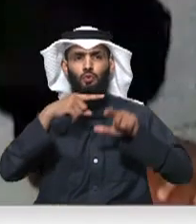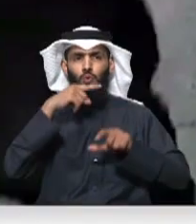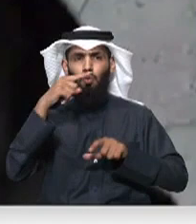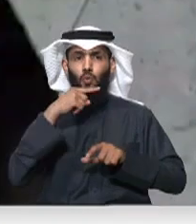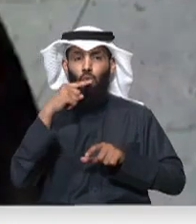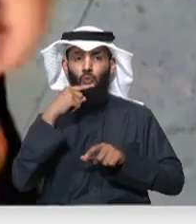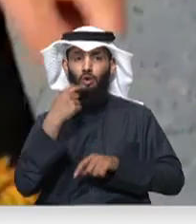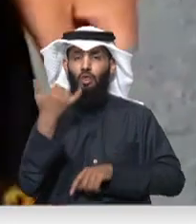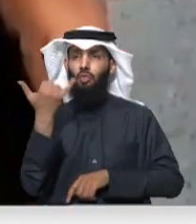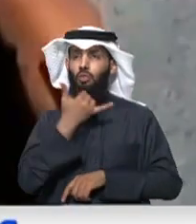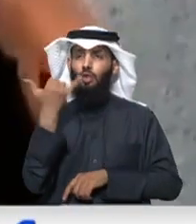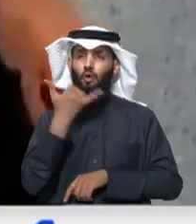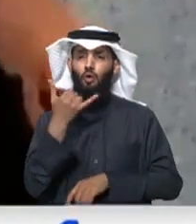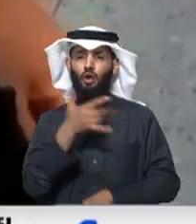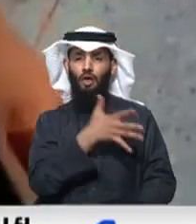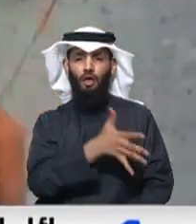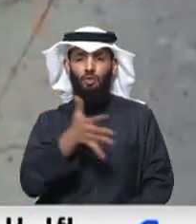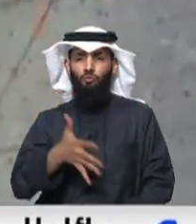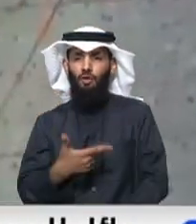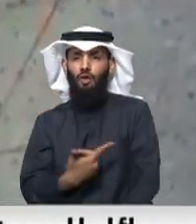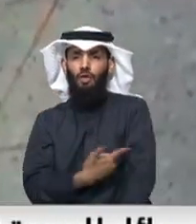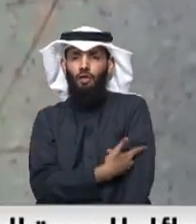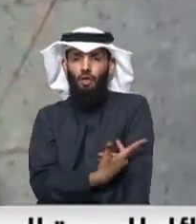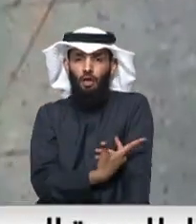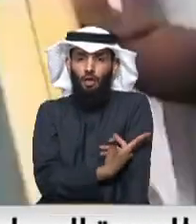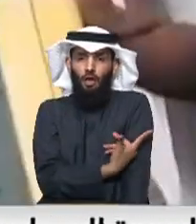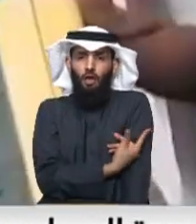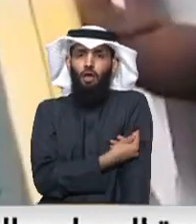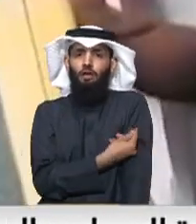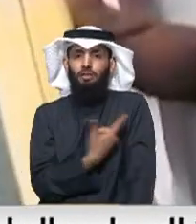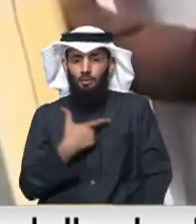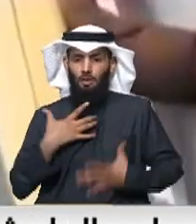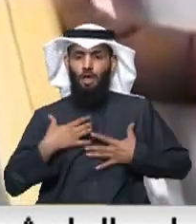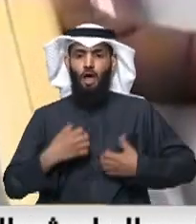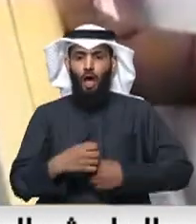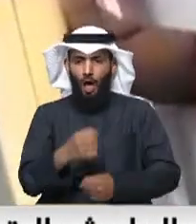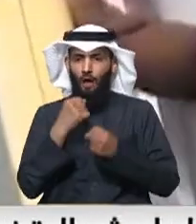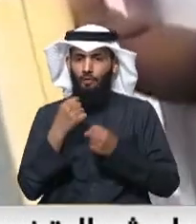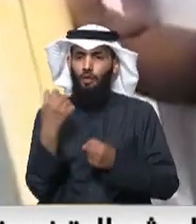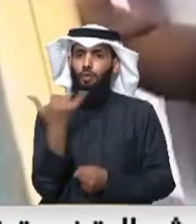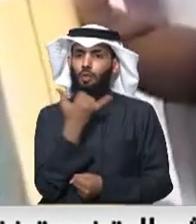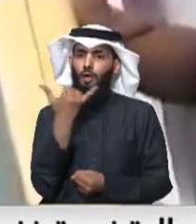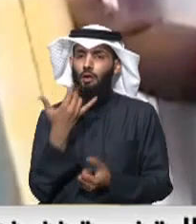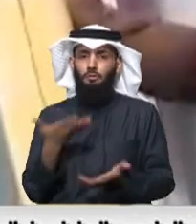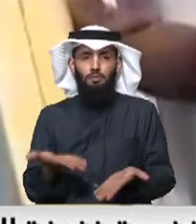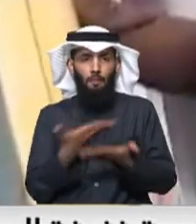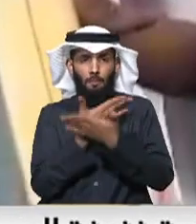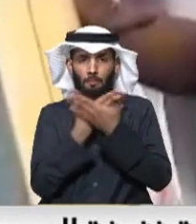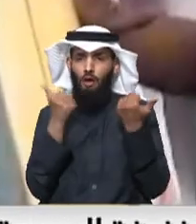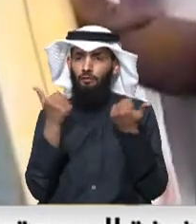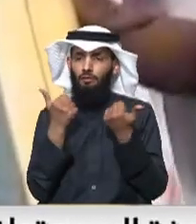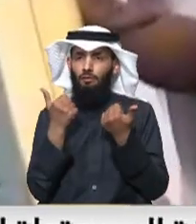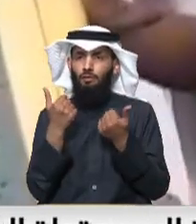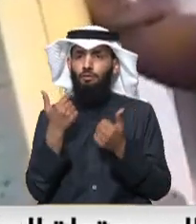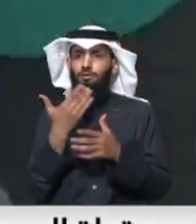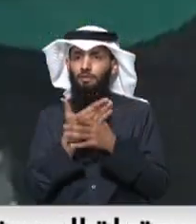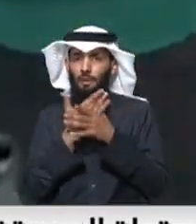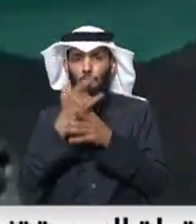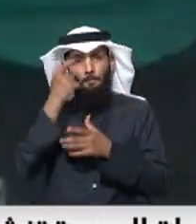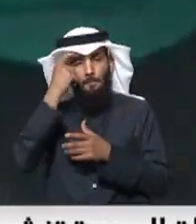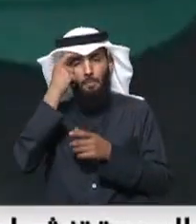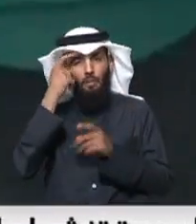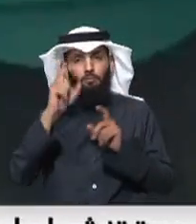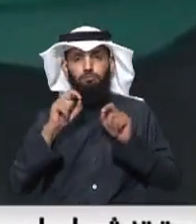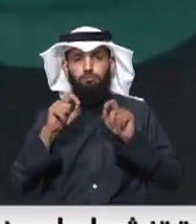بالكامل، ما سيكون له انعكاسات صحية كارثية على صحة الأطفال وانتشار الأمراض وخاصة